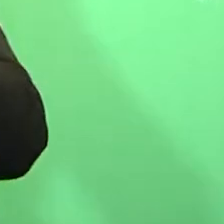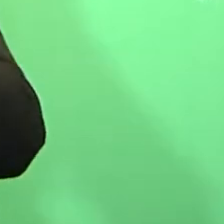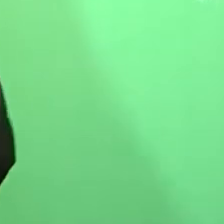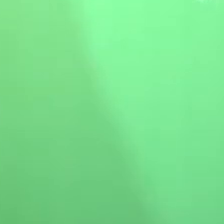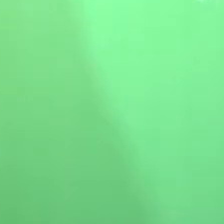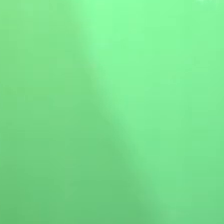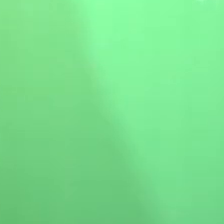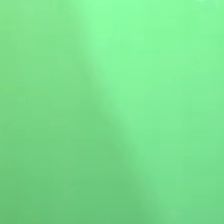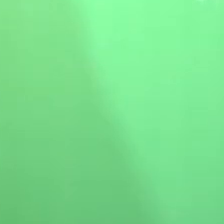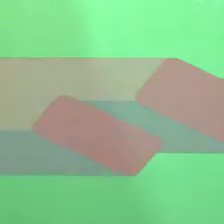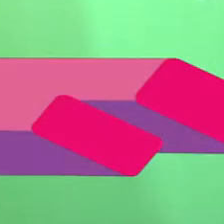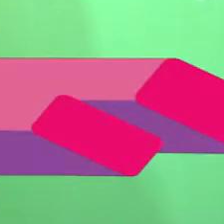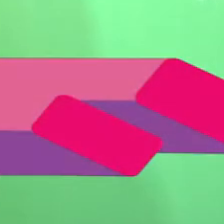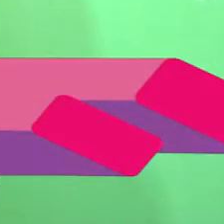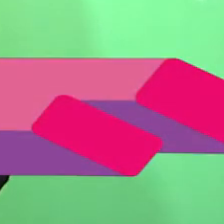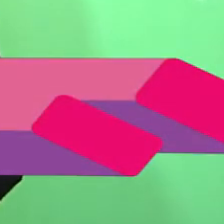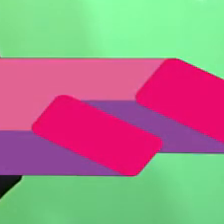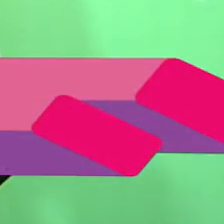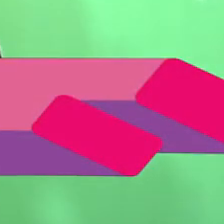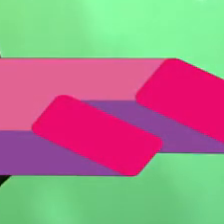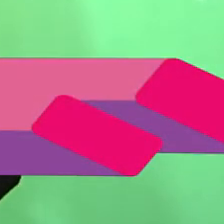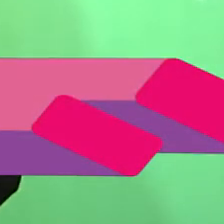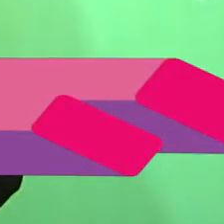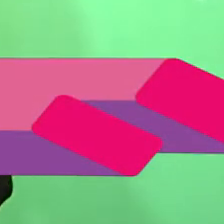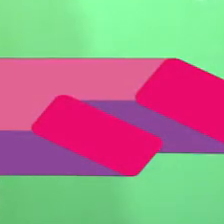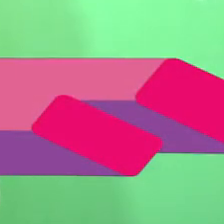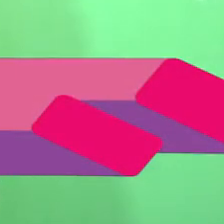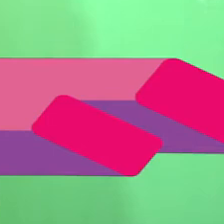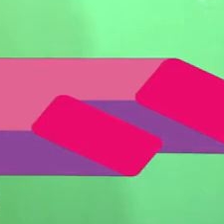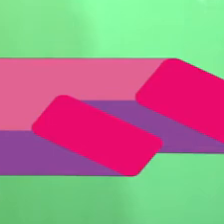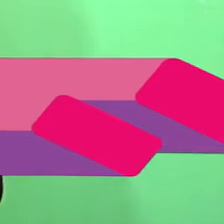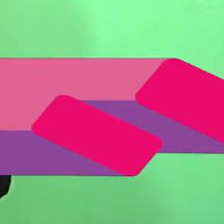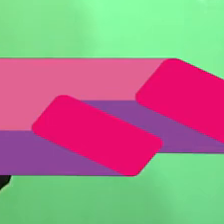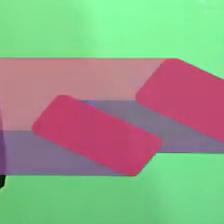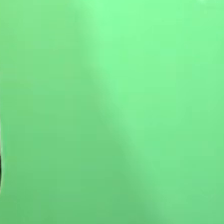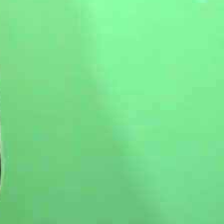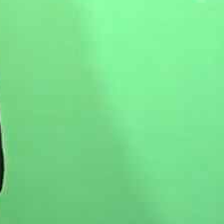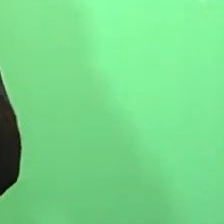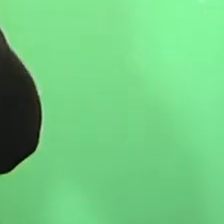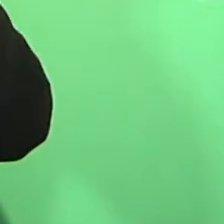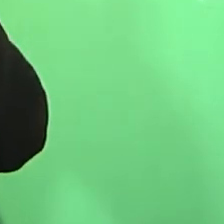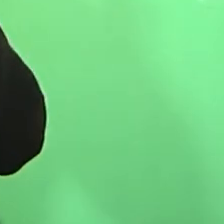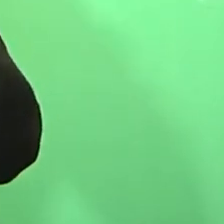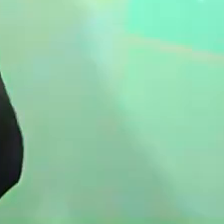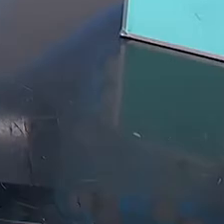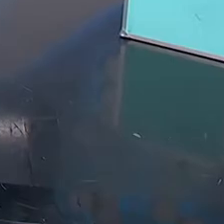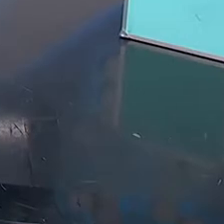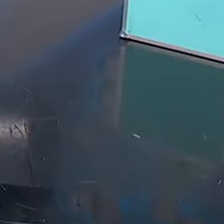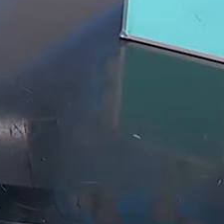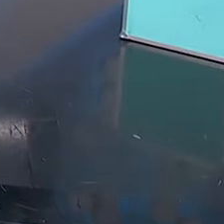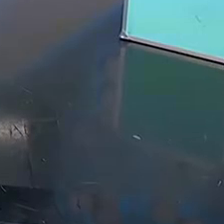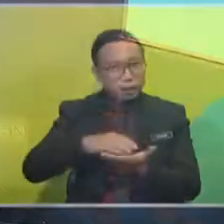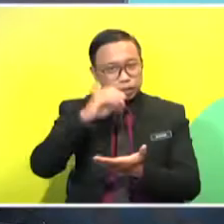Pendidikan Khas Selangor di Shah Alam. Baiklah. Cikgu, hari ini kita sama-sama akan belajar